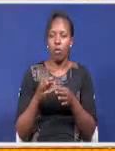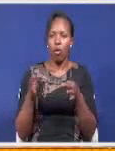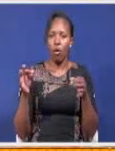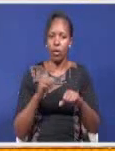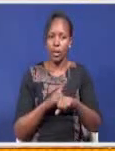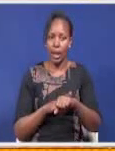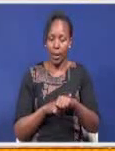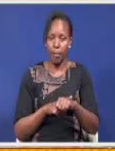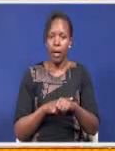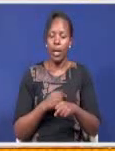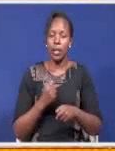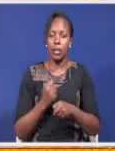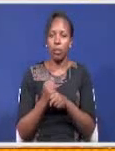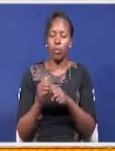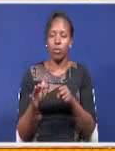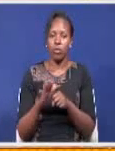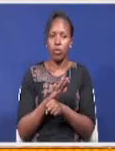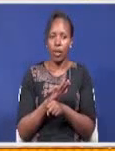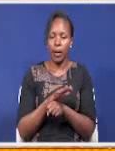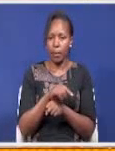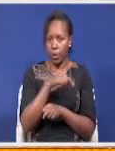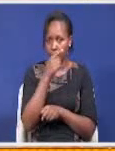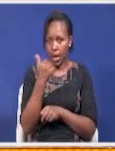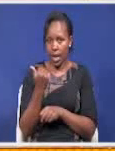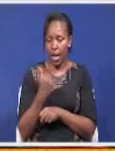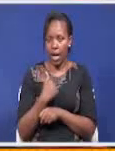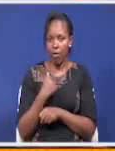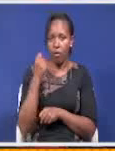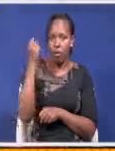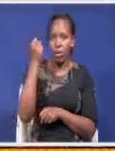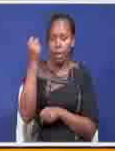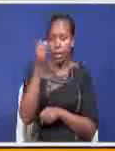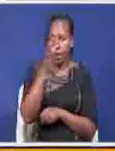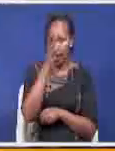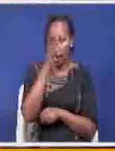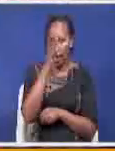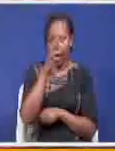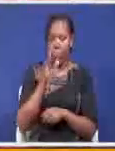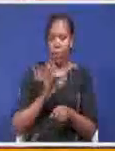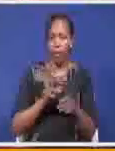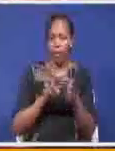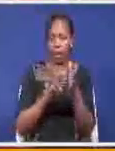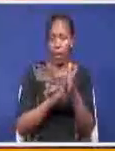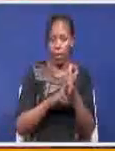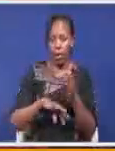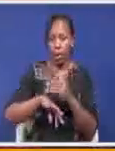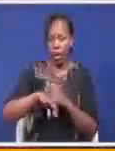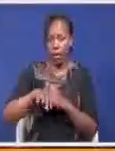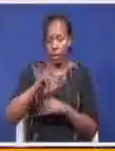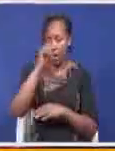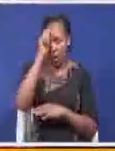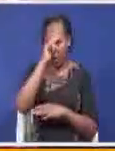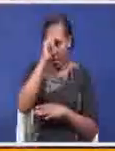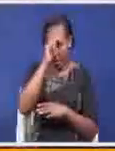kena siasa siorongo. Paul Wakabithi, aina tionkuloki. Imo jumbi Mwekuru County ya Tharaka Nithi Mheshimiwa Susan